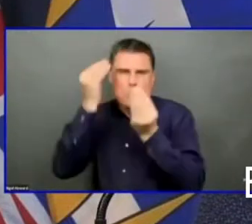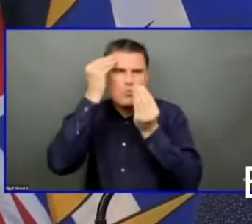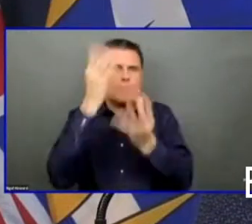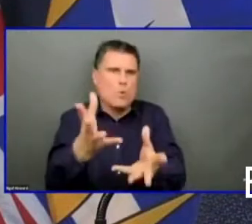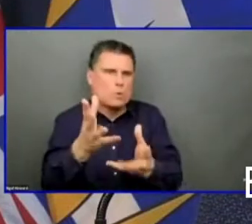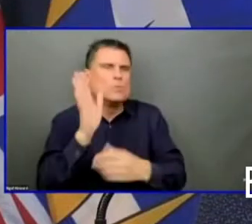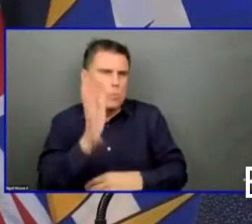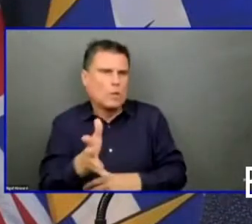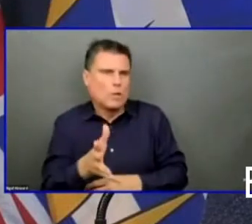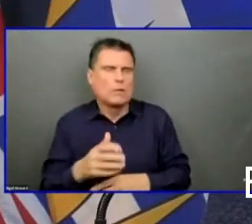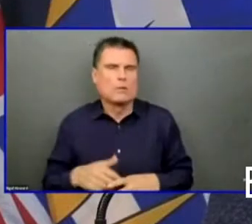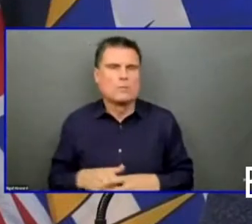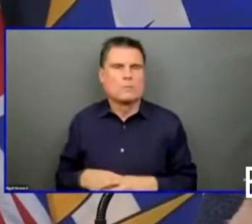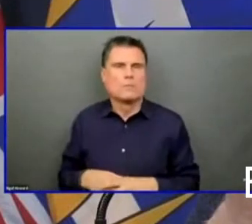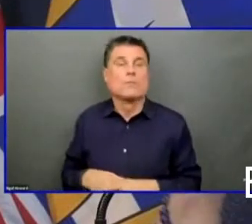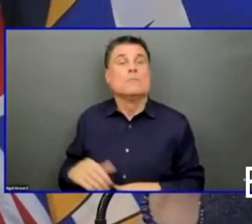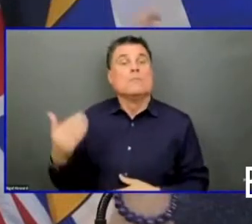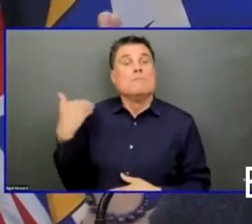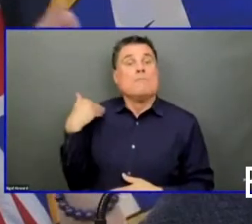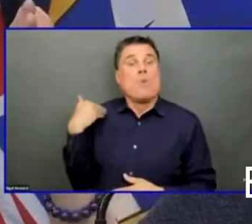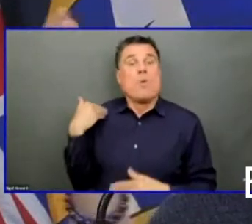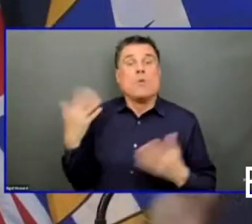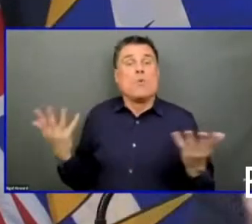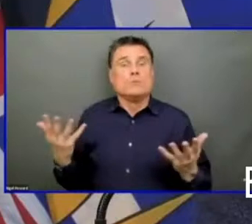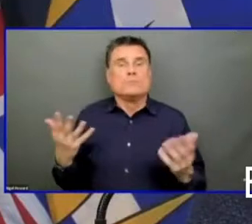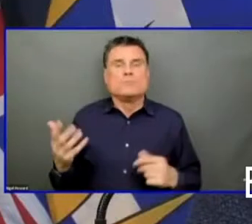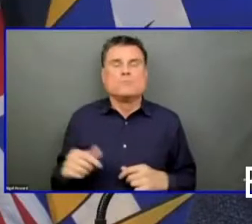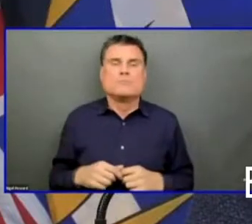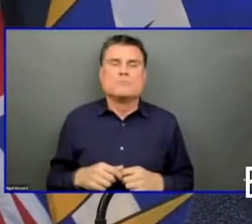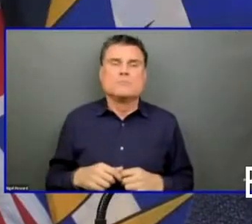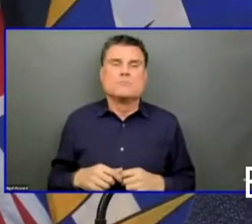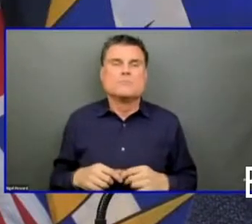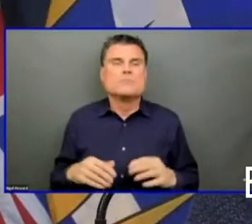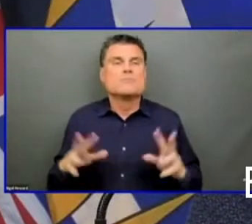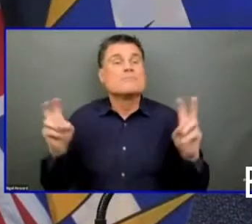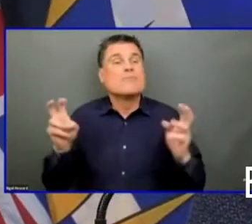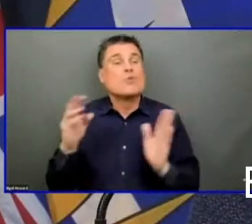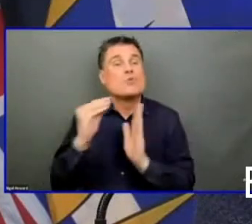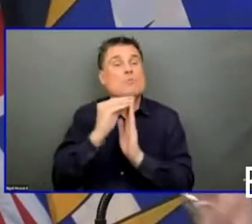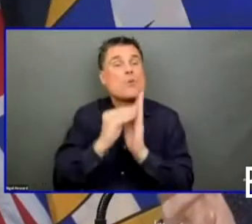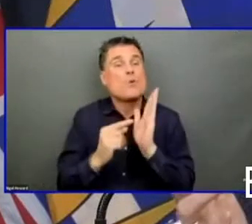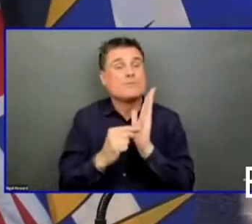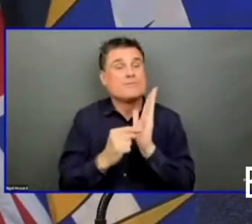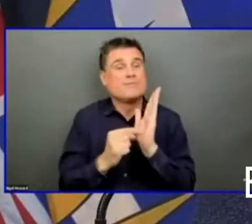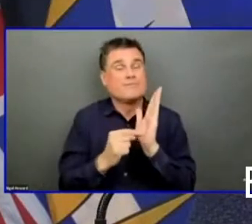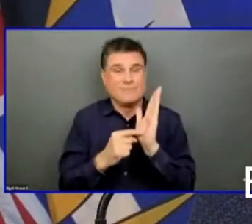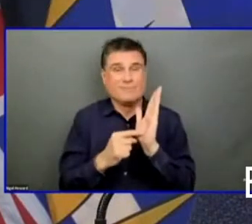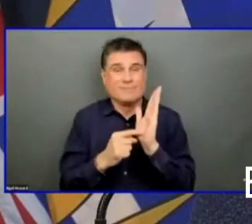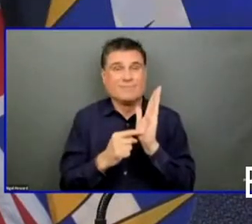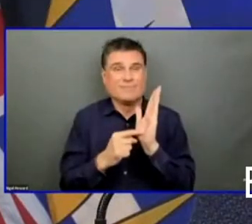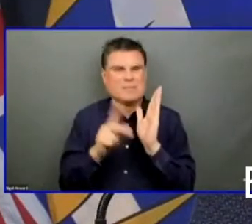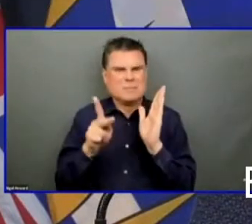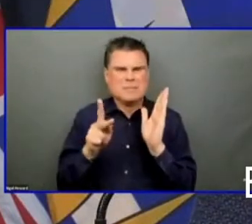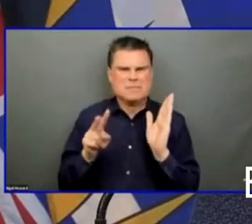校这个传播这个变异病毒的这个场所这个社区的脆弱